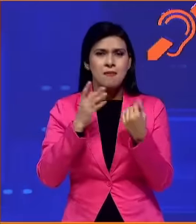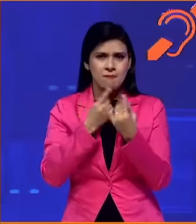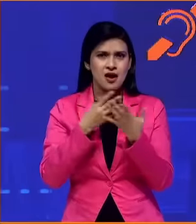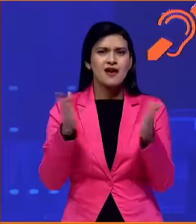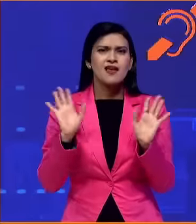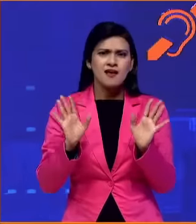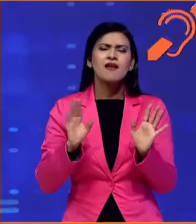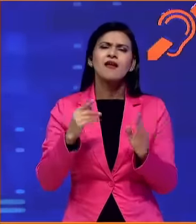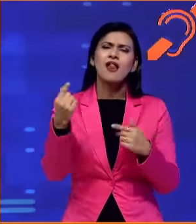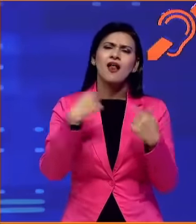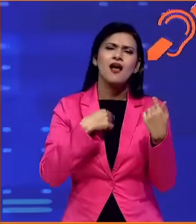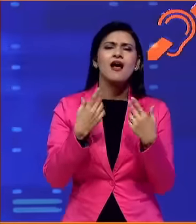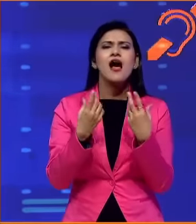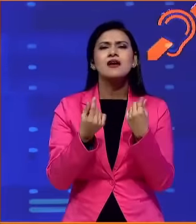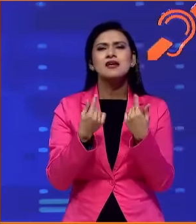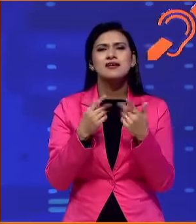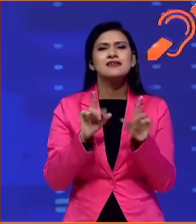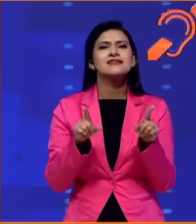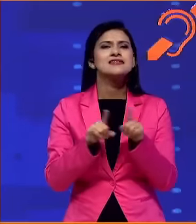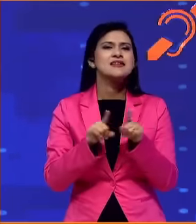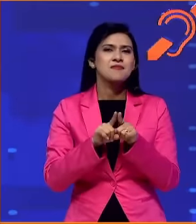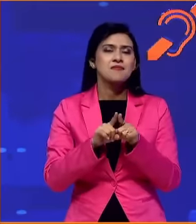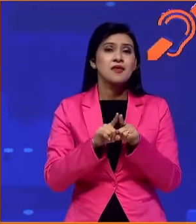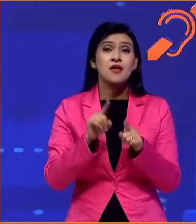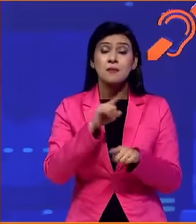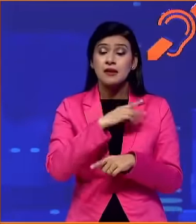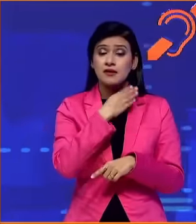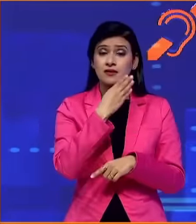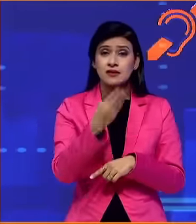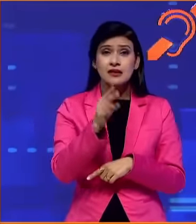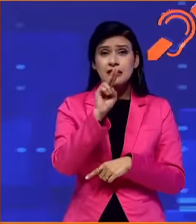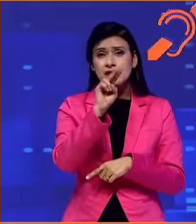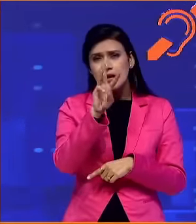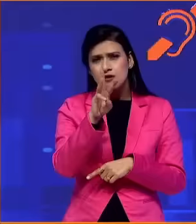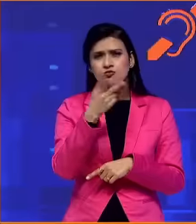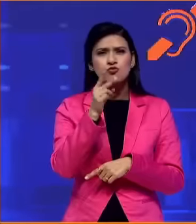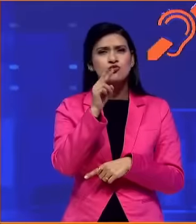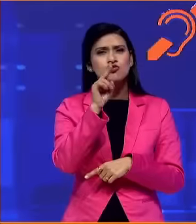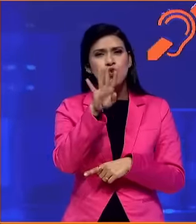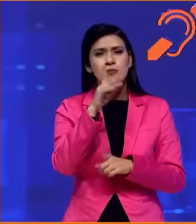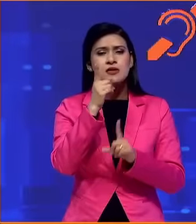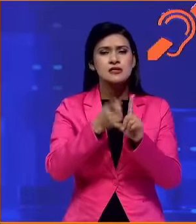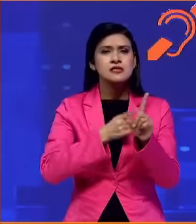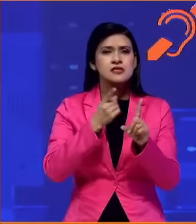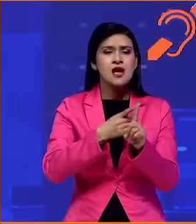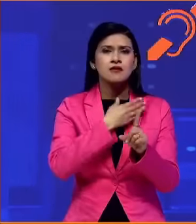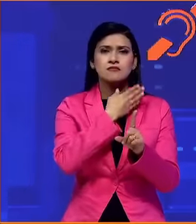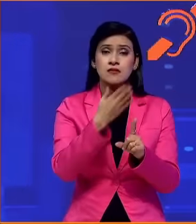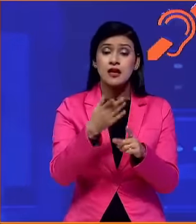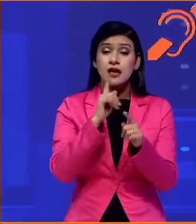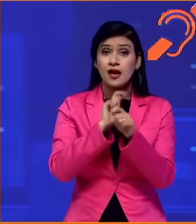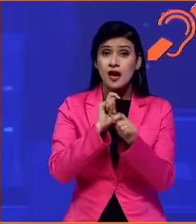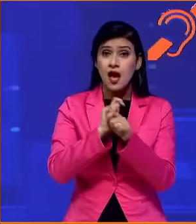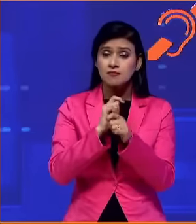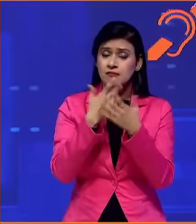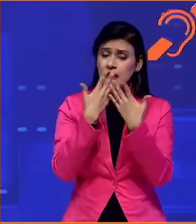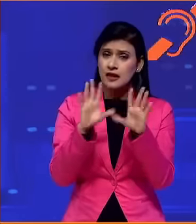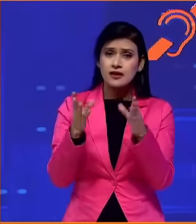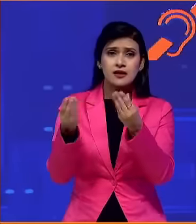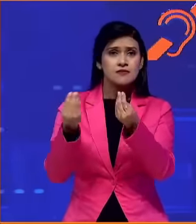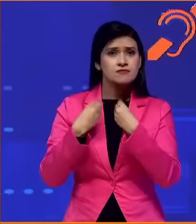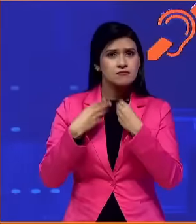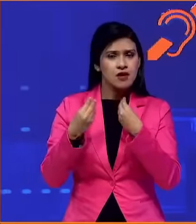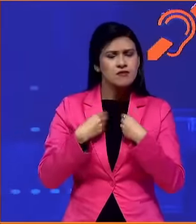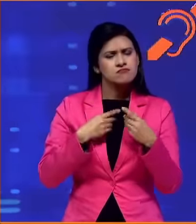सच्चाईतोयहहै,रजत जी,किपिछले23-24वर्षोंमें मेरीपार्टीनेमुझेजोभीकामदियाहै,मैंने वहकिया